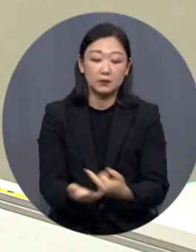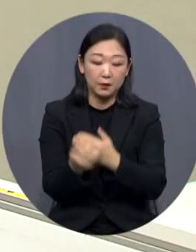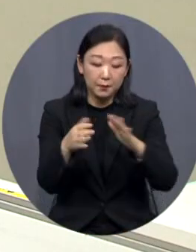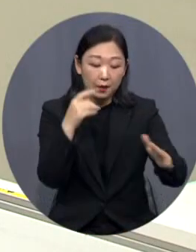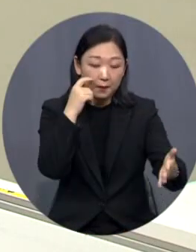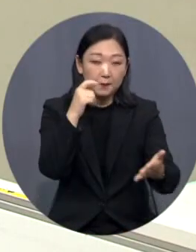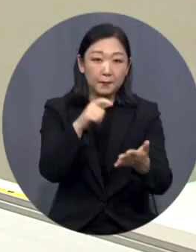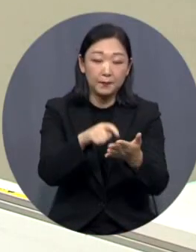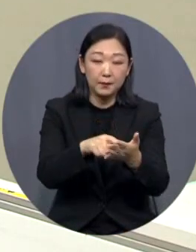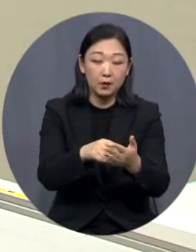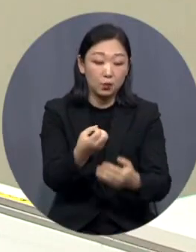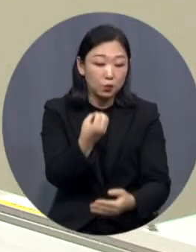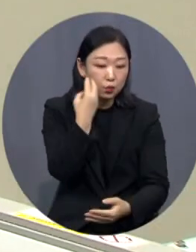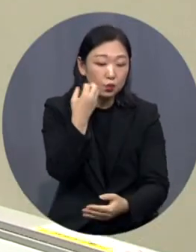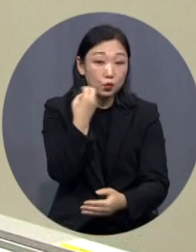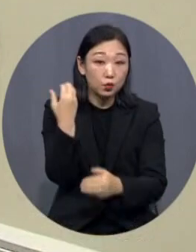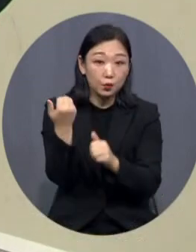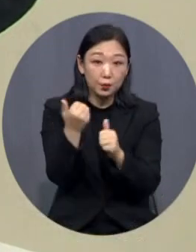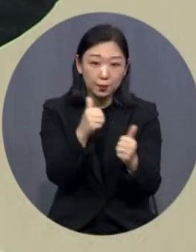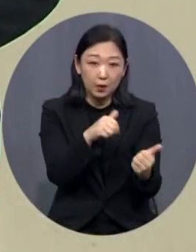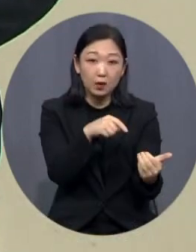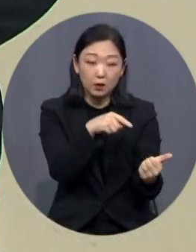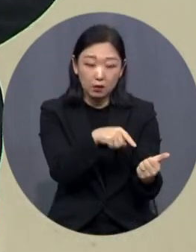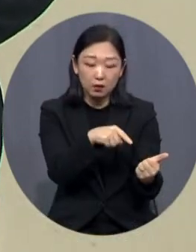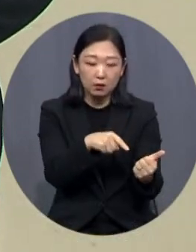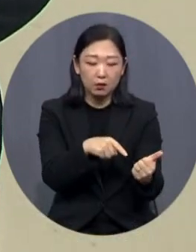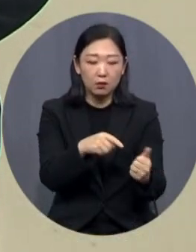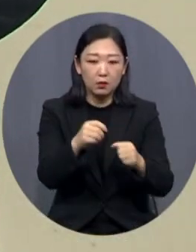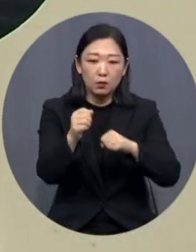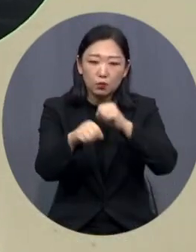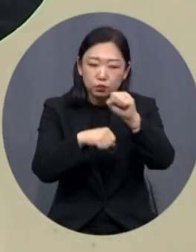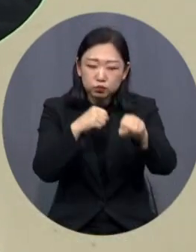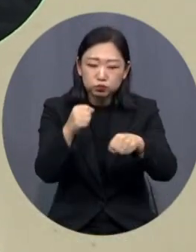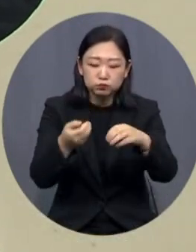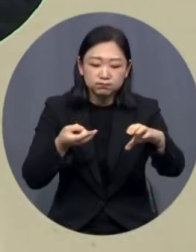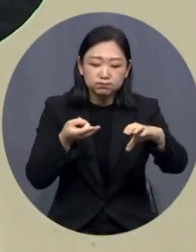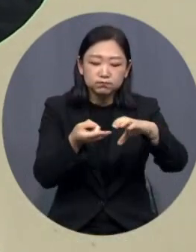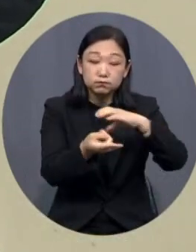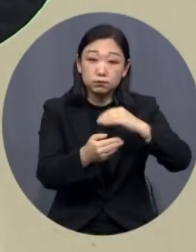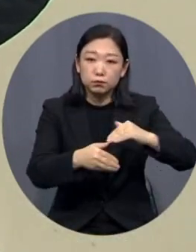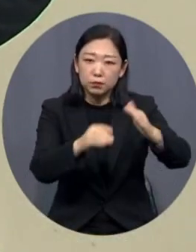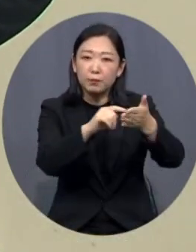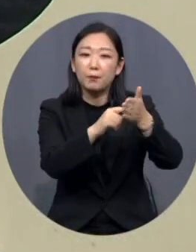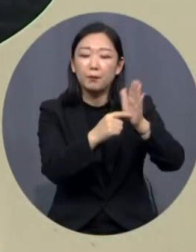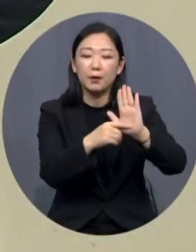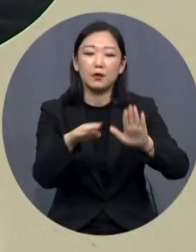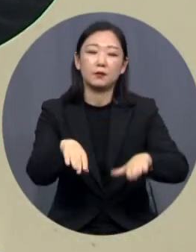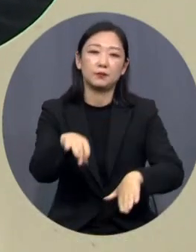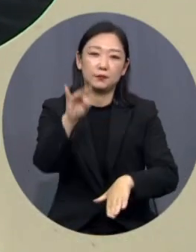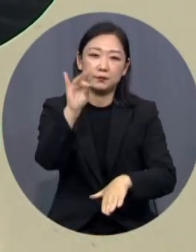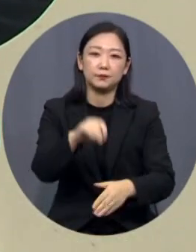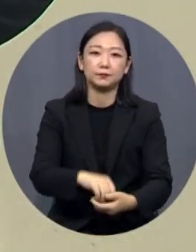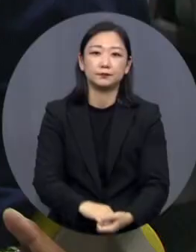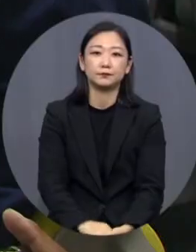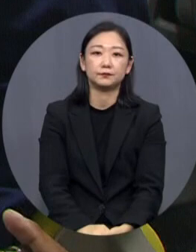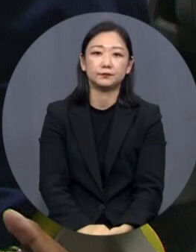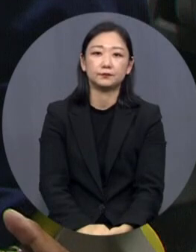발견된 상이 사인데요 국내에서이 해양생물에 대한 시티 영 과정이 공개된 건 이번이